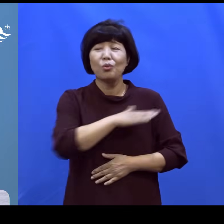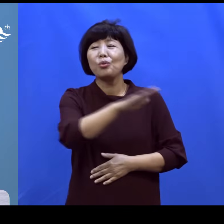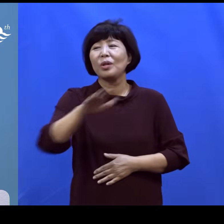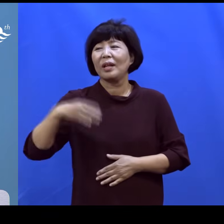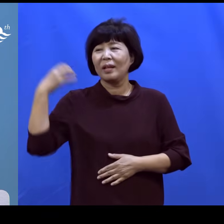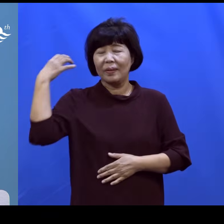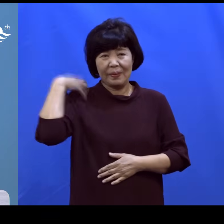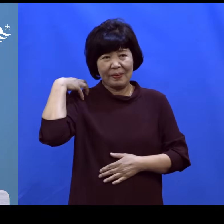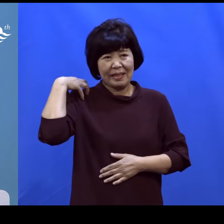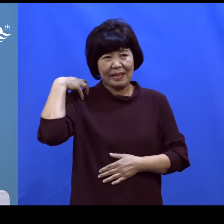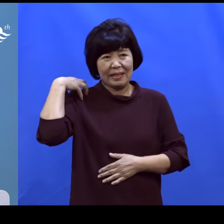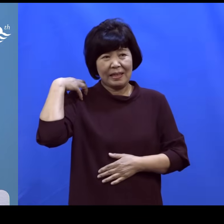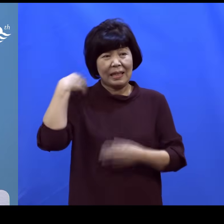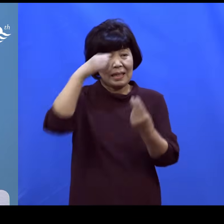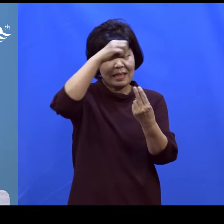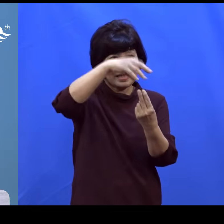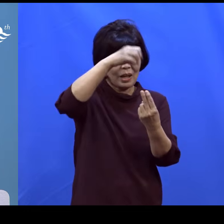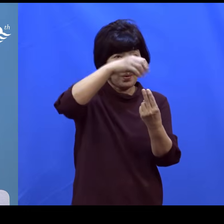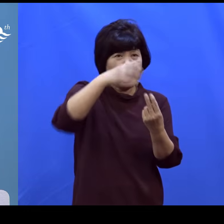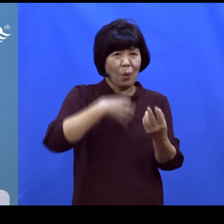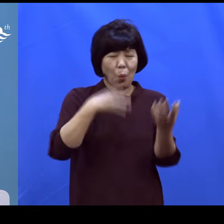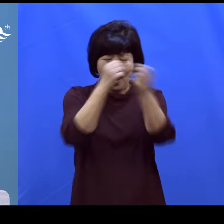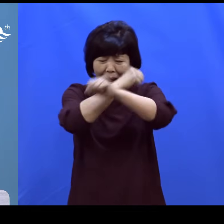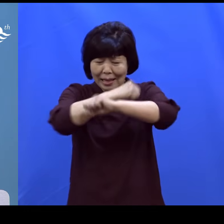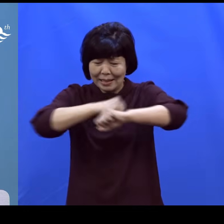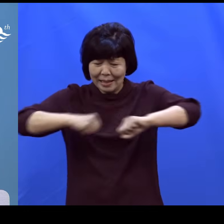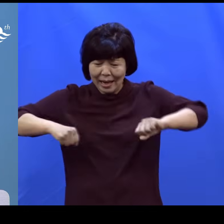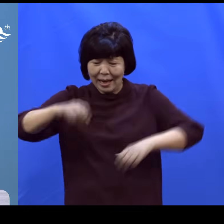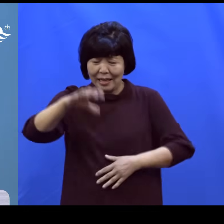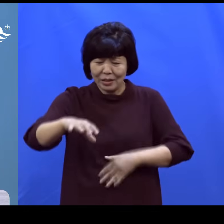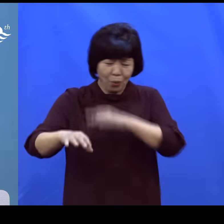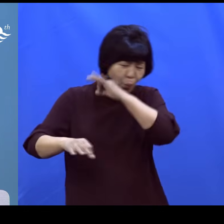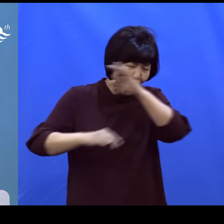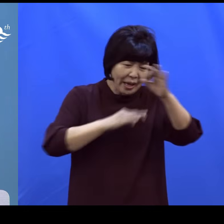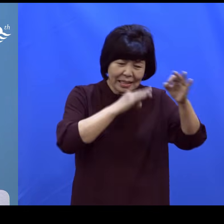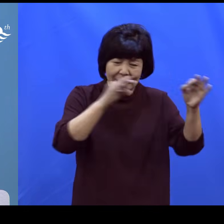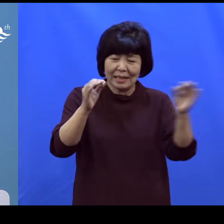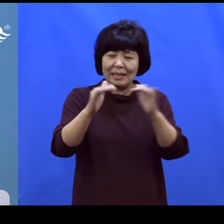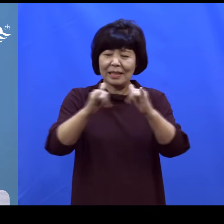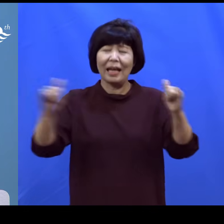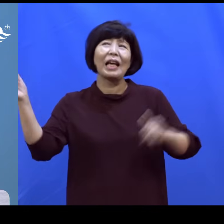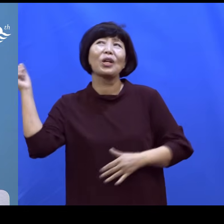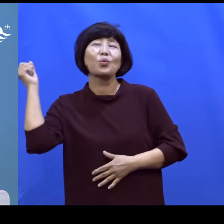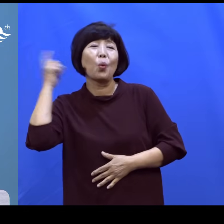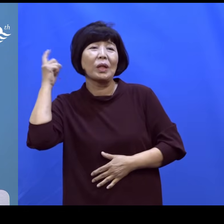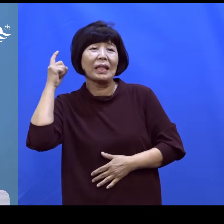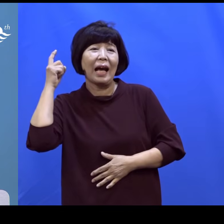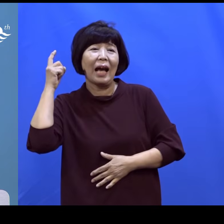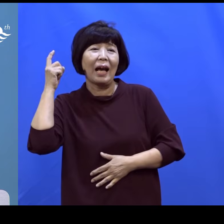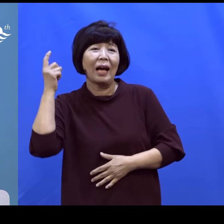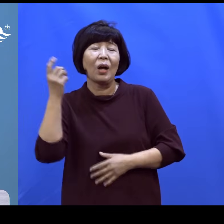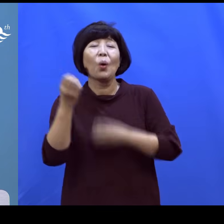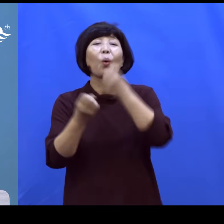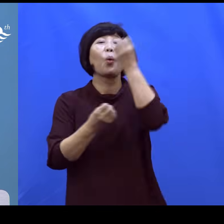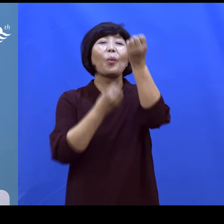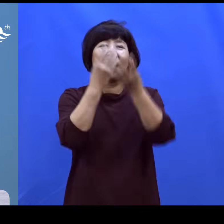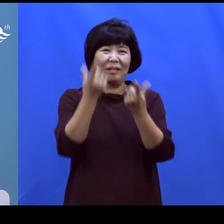광야에 외치는 자의 소리, 그 소리의 목적은 하나예요. 예수 그리스도의 오심을 알리는